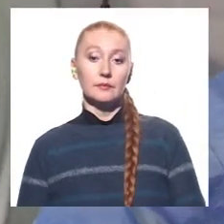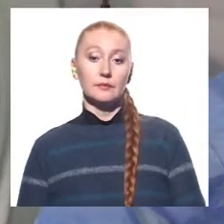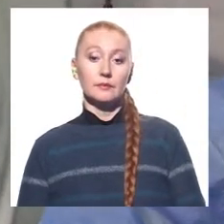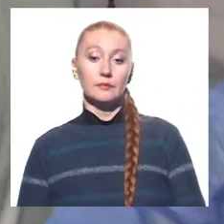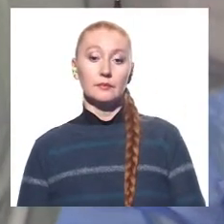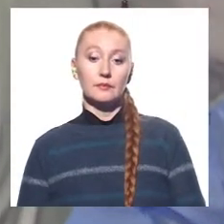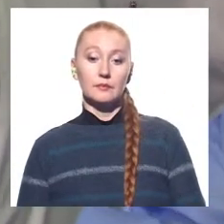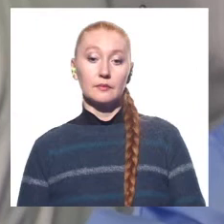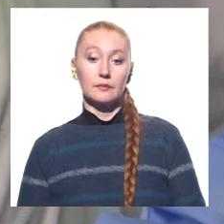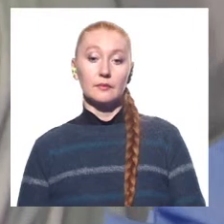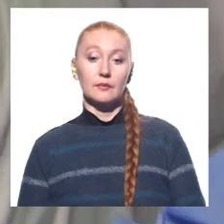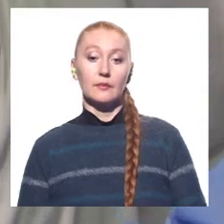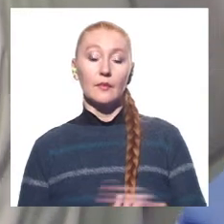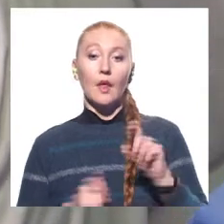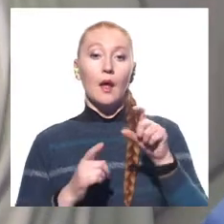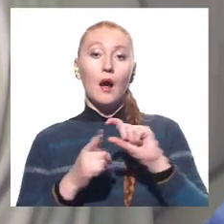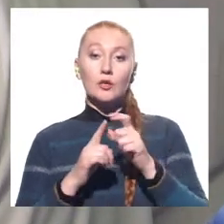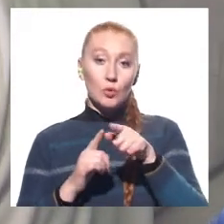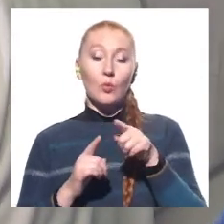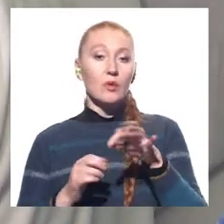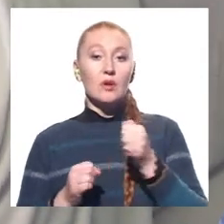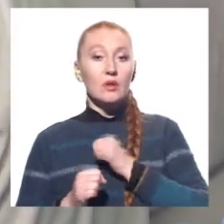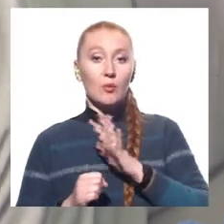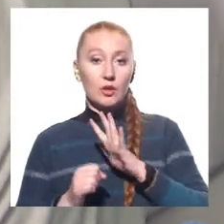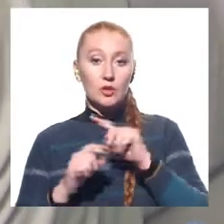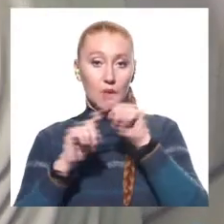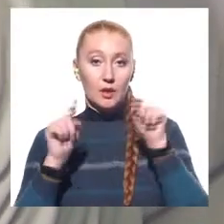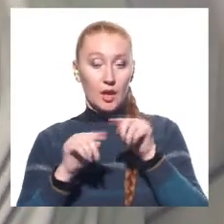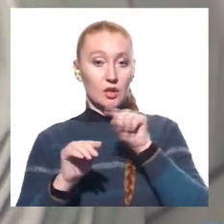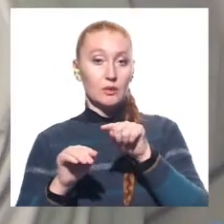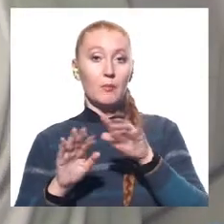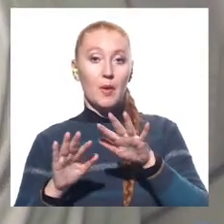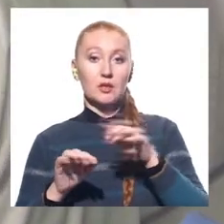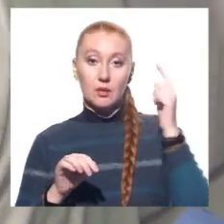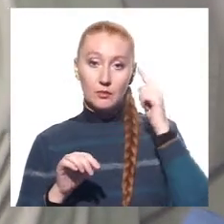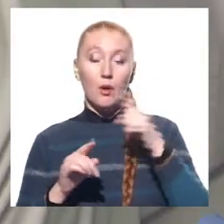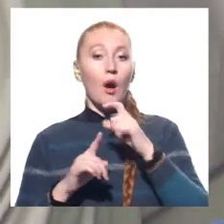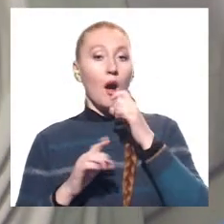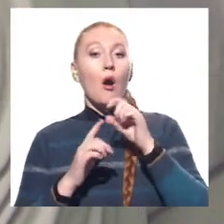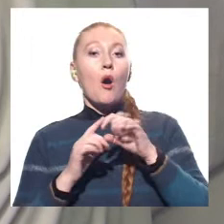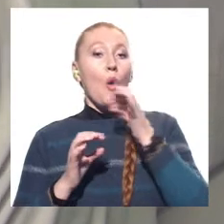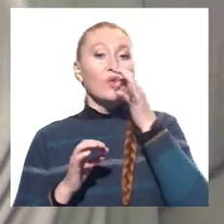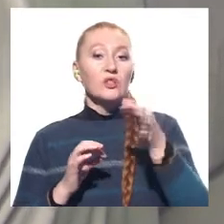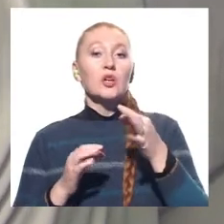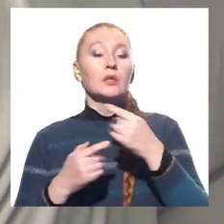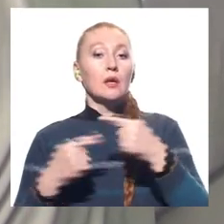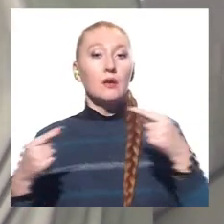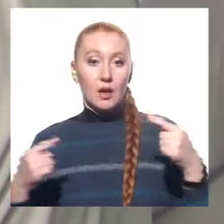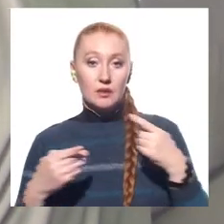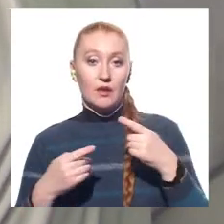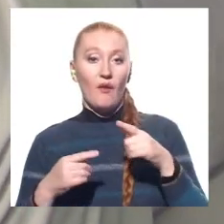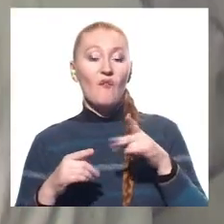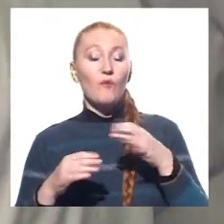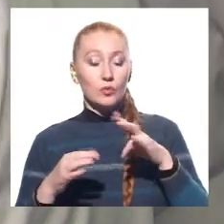Осколок не пощадив, тому що ця частина мозку, вона відповідає за багато функцій, була